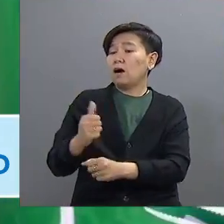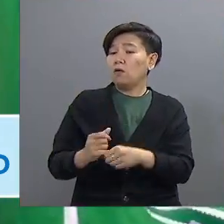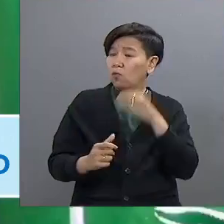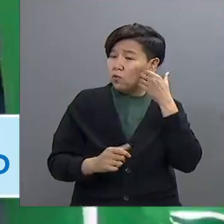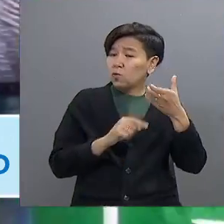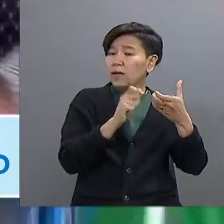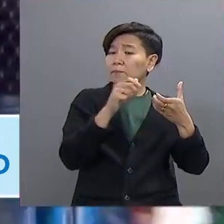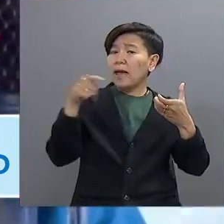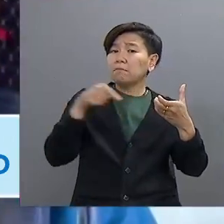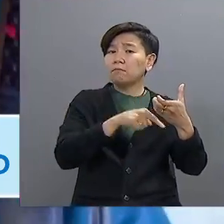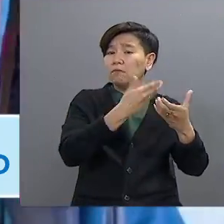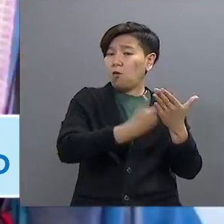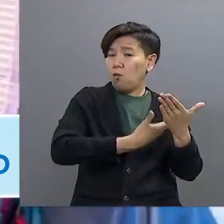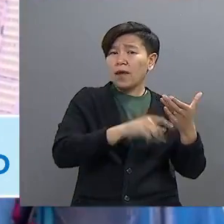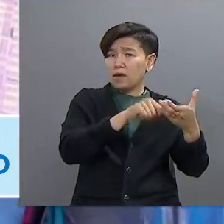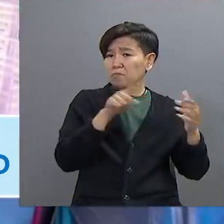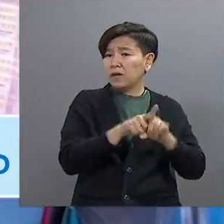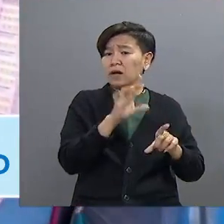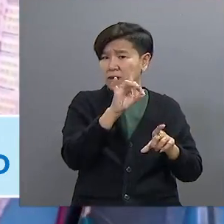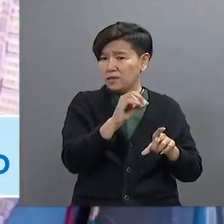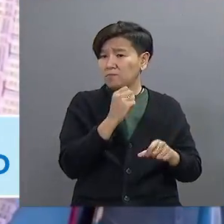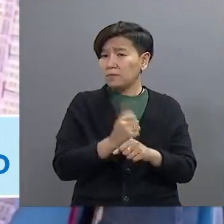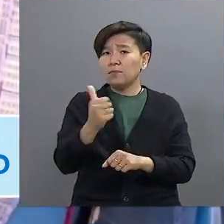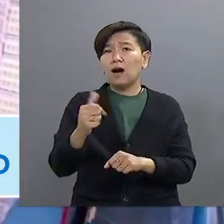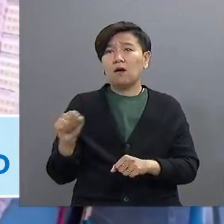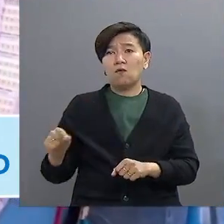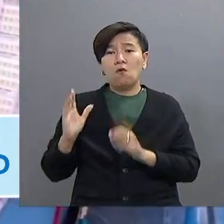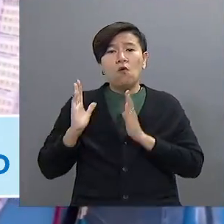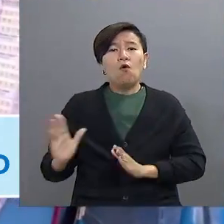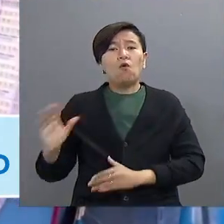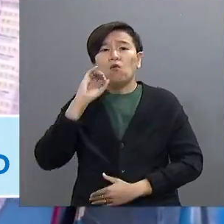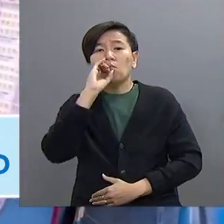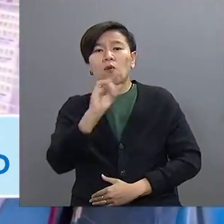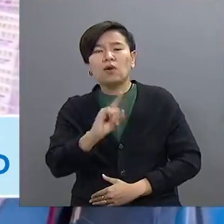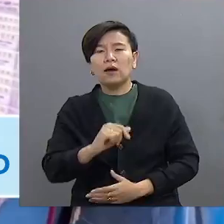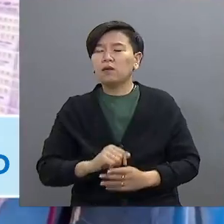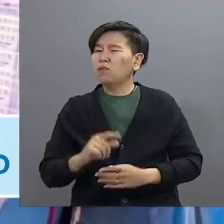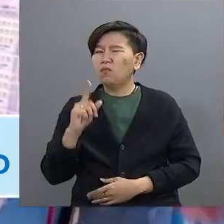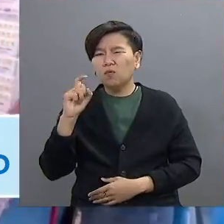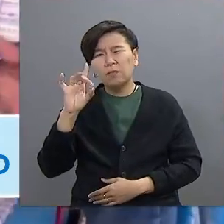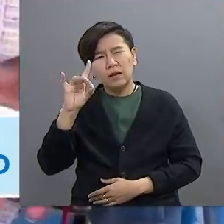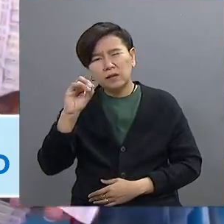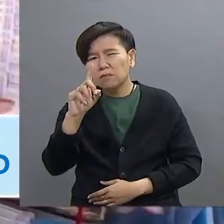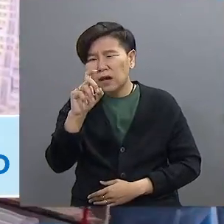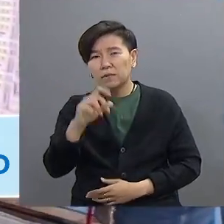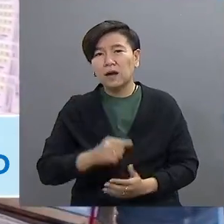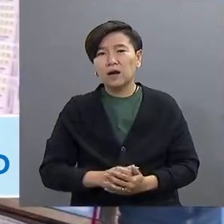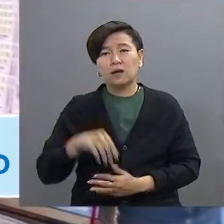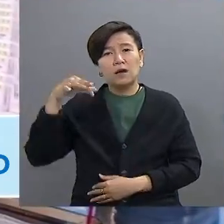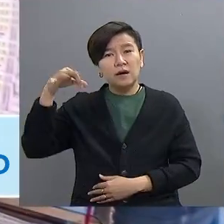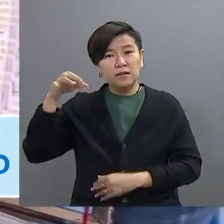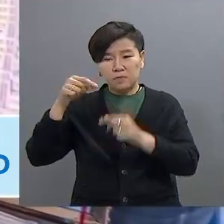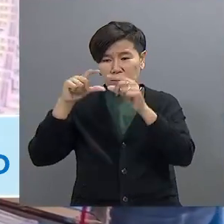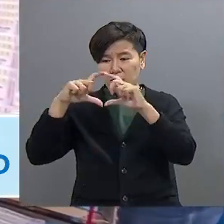แต่คนขายบอกขายไม่ได้หรอกก็รับมาในราคาสูงนะโดยสลากใบเดียวเนี่ยรับมาราคาใบละ89บาทเข้าไป